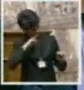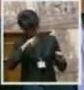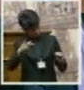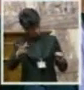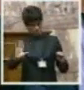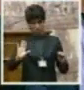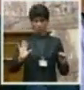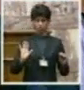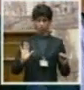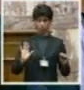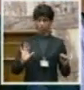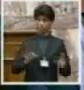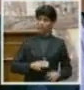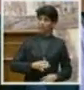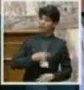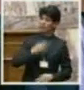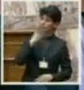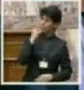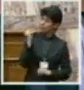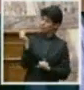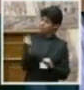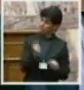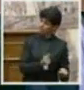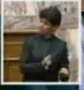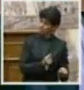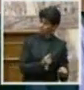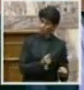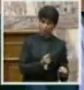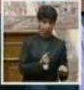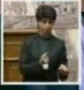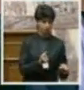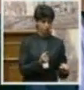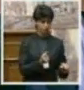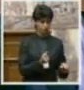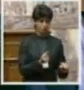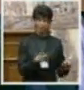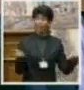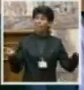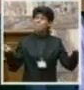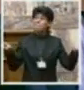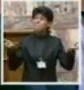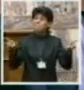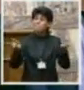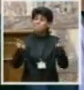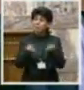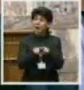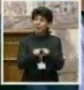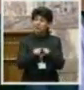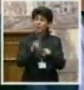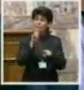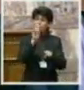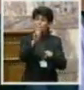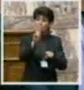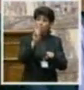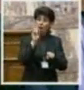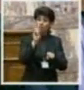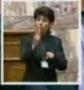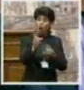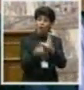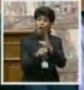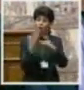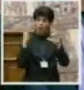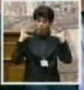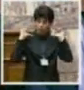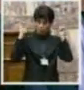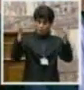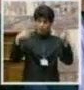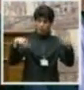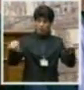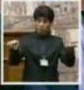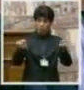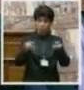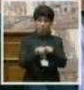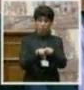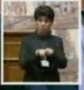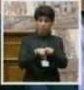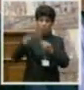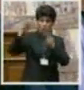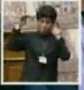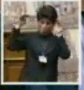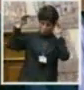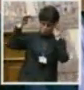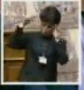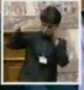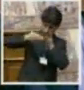Παπανδρέου, κύριε Παπανδρέου, μαζί αποφασίσατε ΠΑΣΟΚ και Νέα Δημοκρατία τη βύθιση της